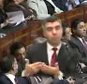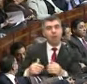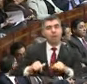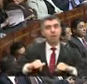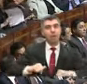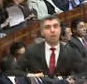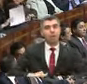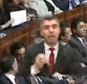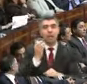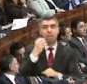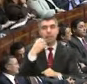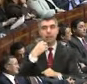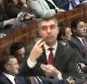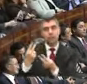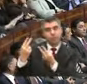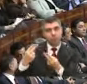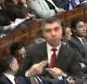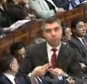واعطيتم توجيهاتكم